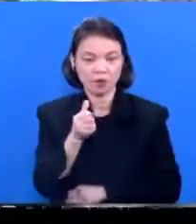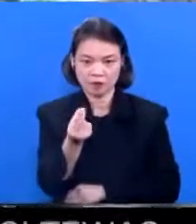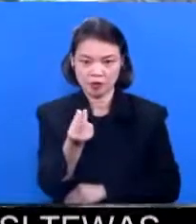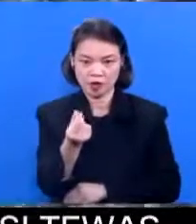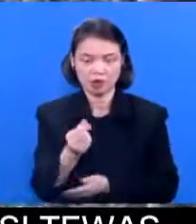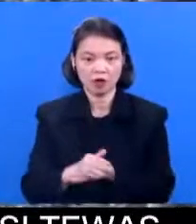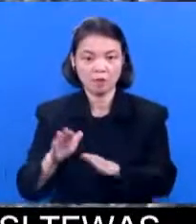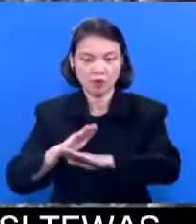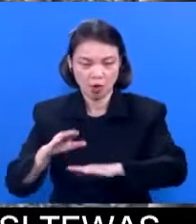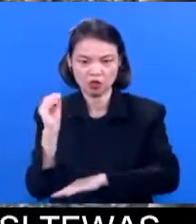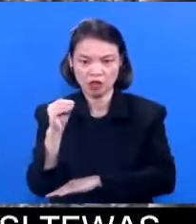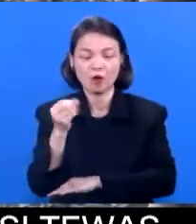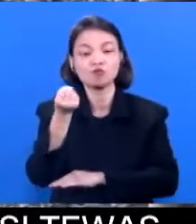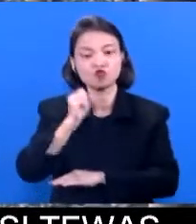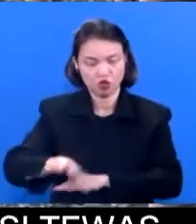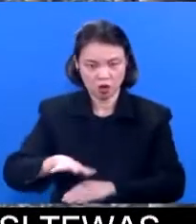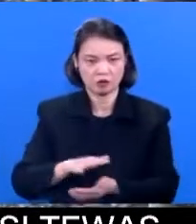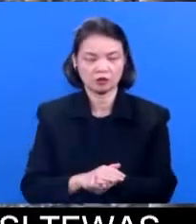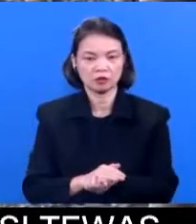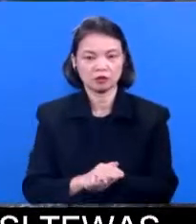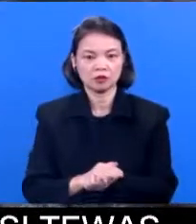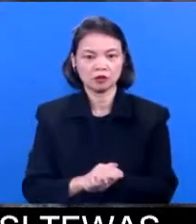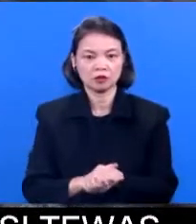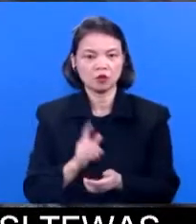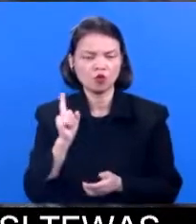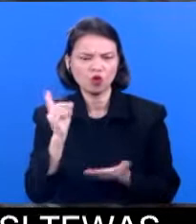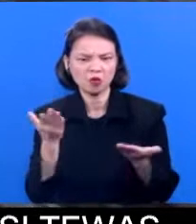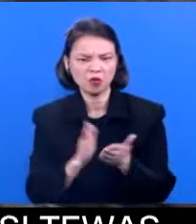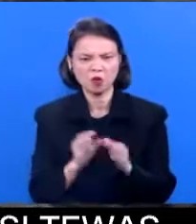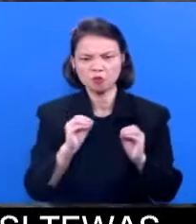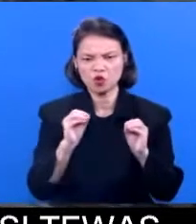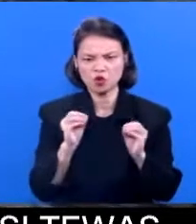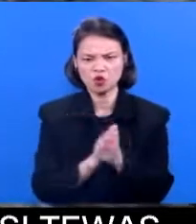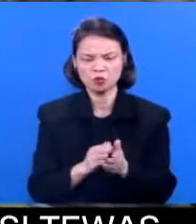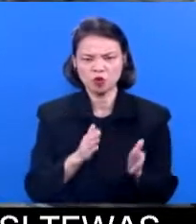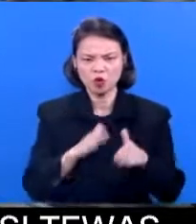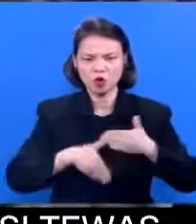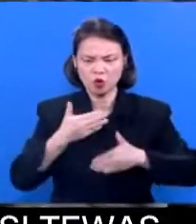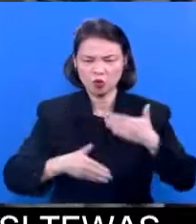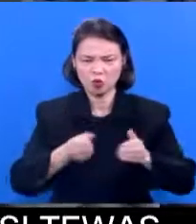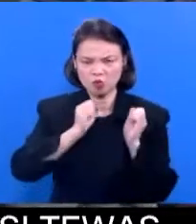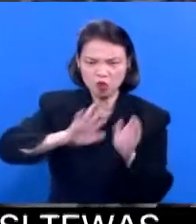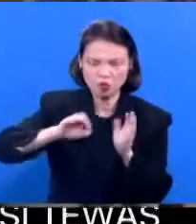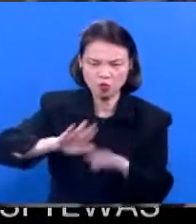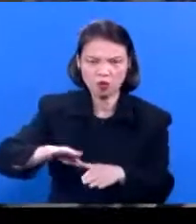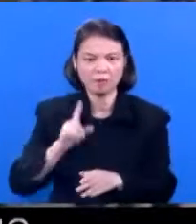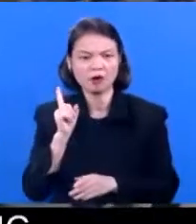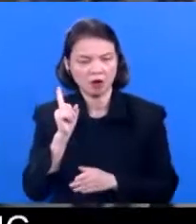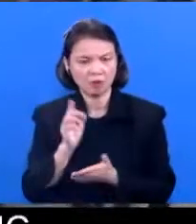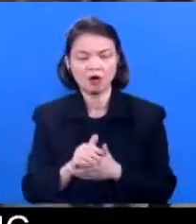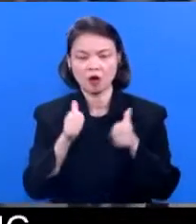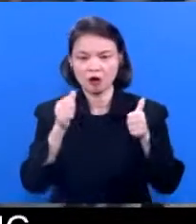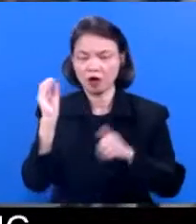dijangkau. Heri menjual beberapa ayam afkir walaupun sebenarnya belum waktunya karena masih produktif. Dengan harga telur yang